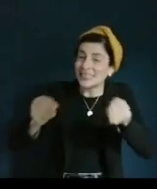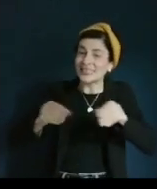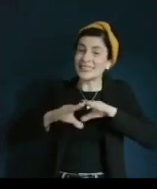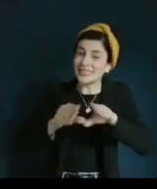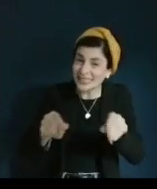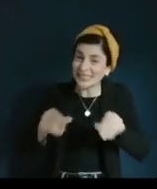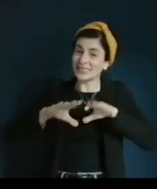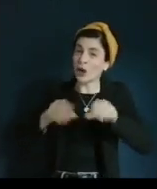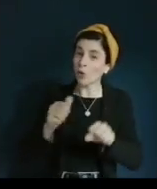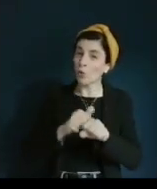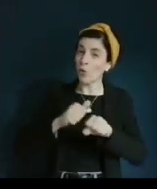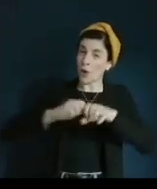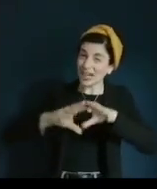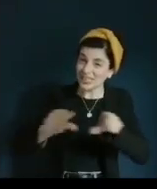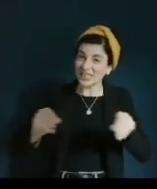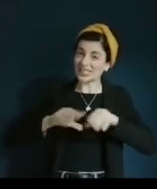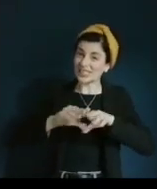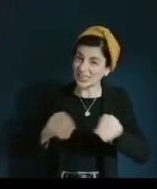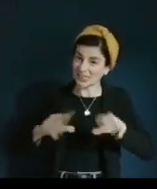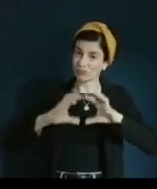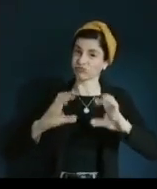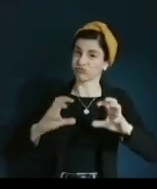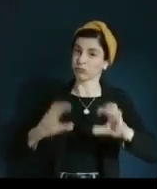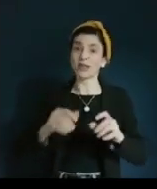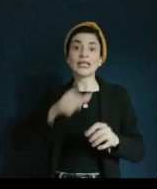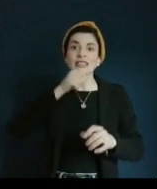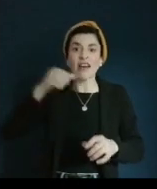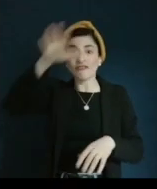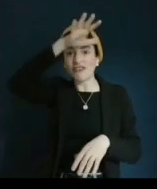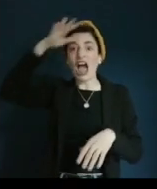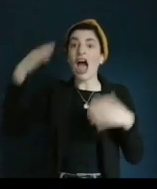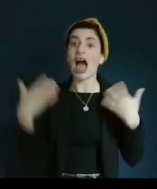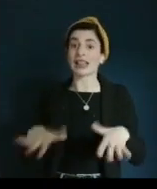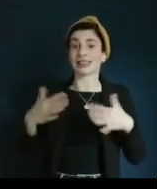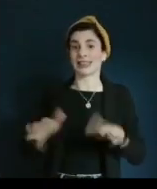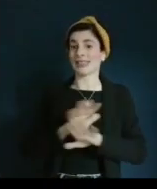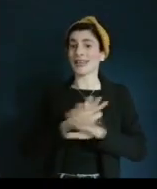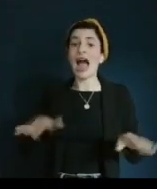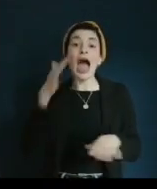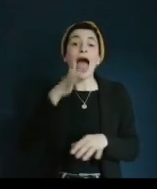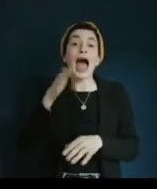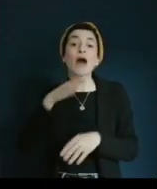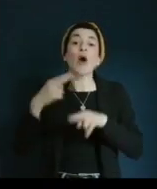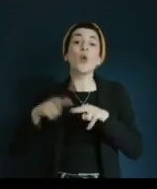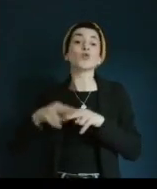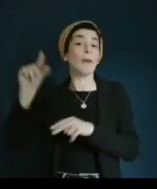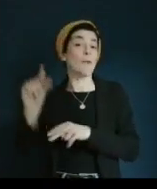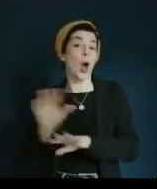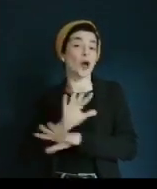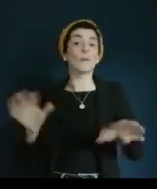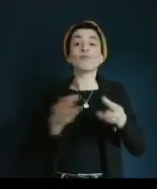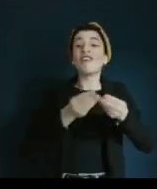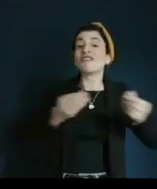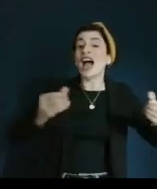particolarmente corposo, quindi dobbiamo andare a utilizzare tanto olio di gomito e poca acqua. La farina di